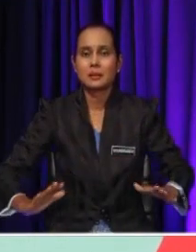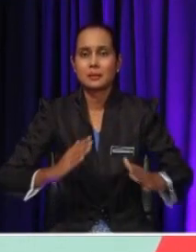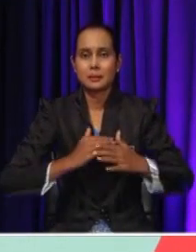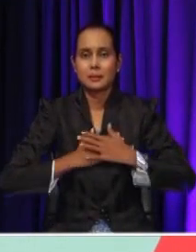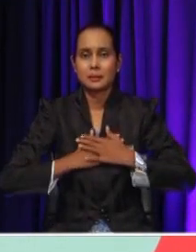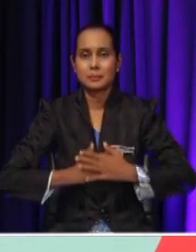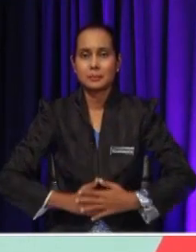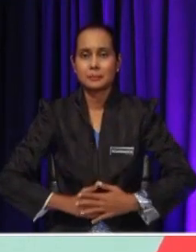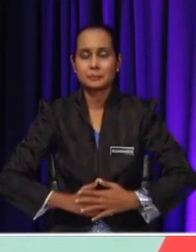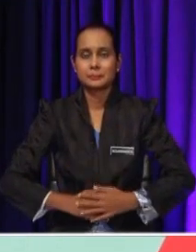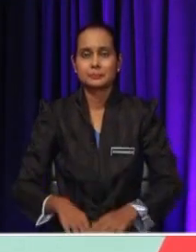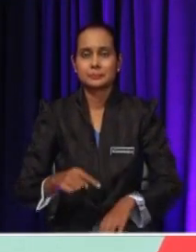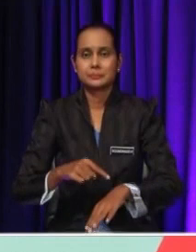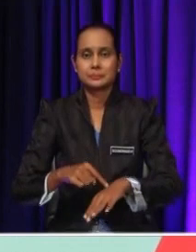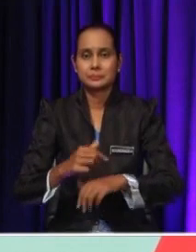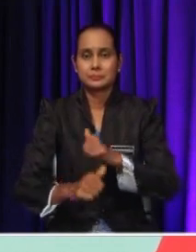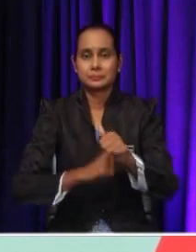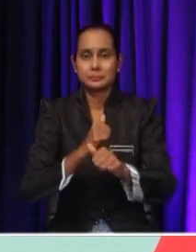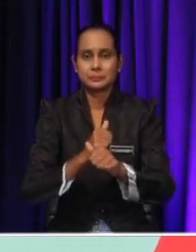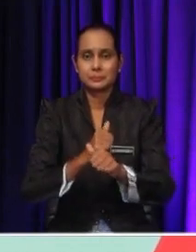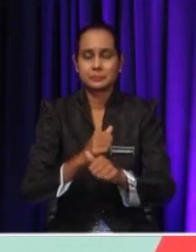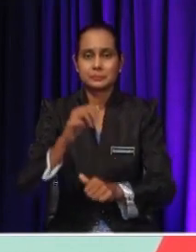yang menghadap Tuhan Oke